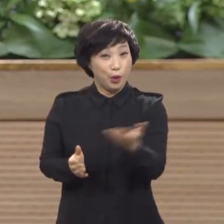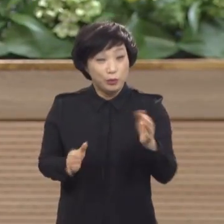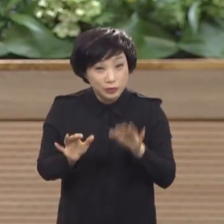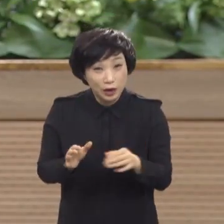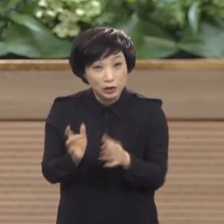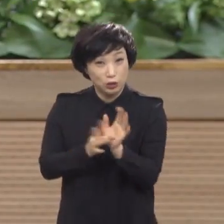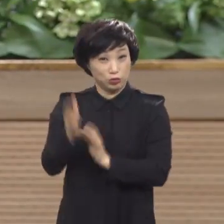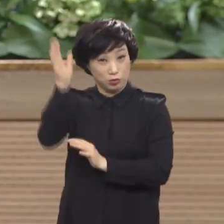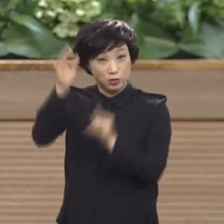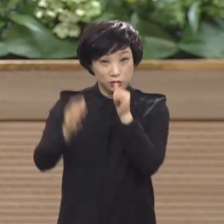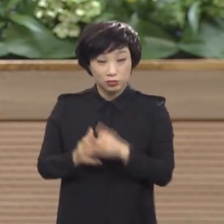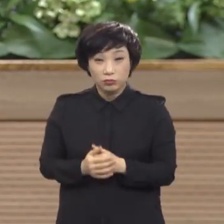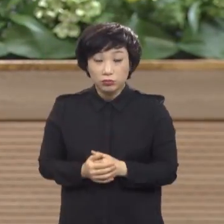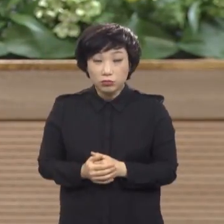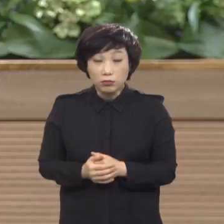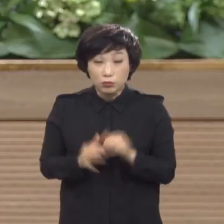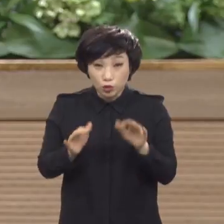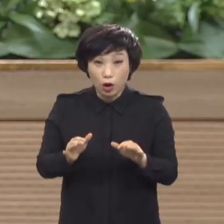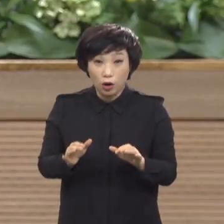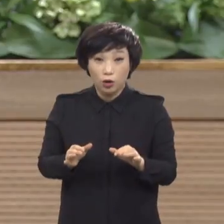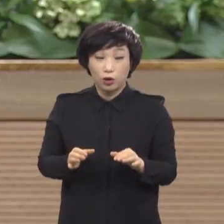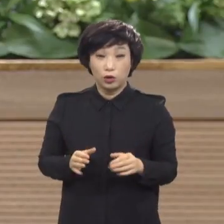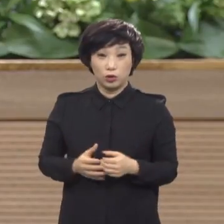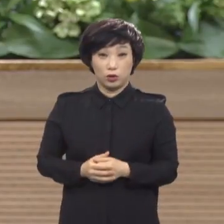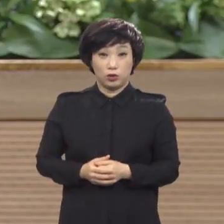이렇게 말했어요. 그러면